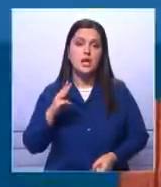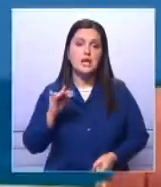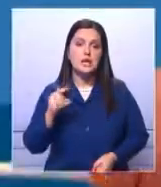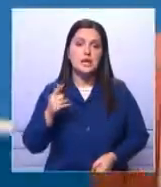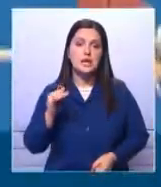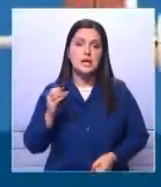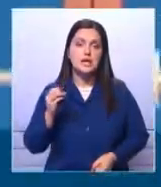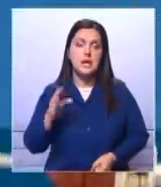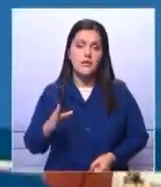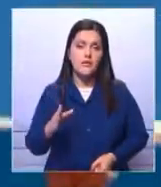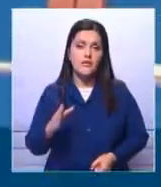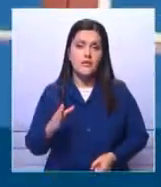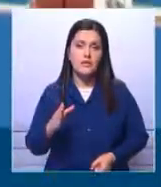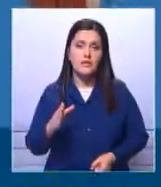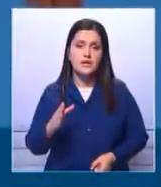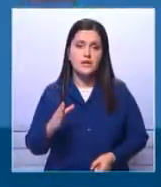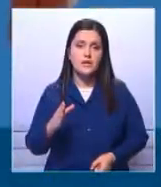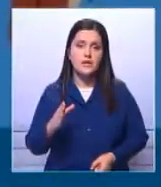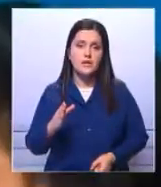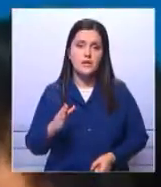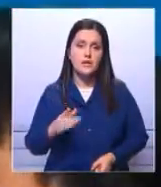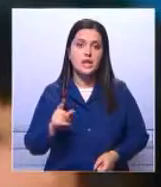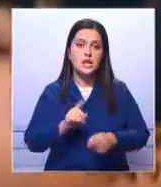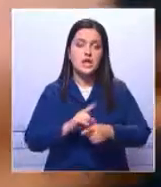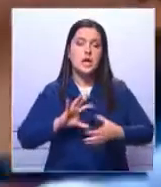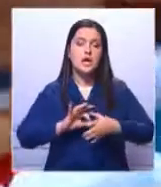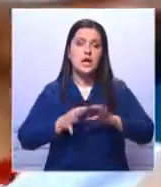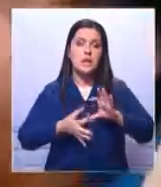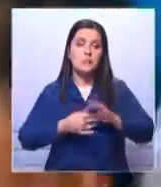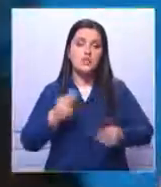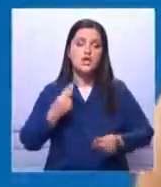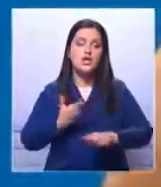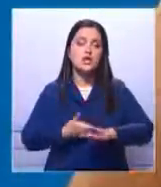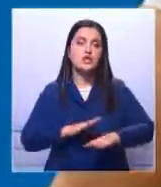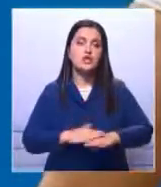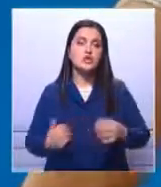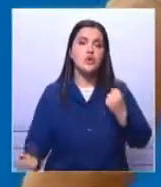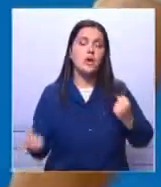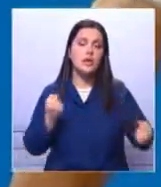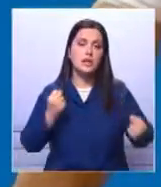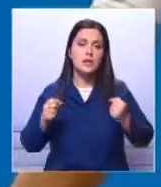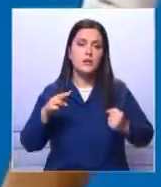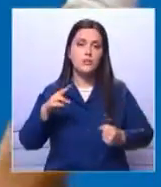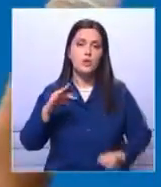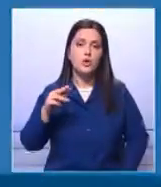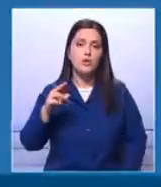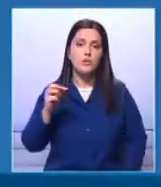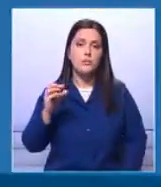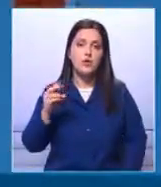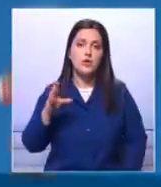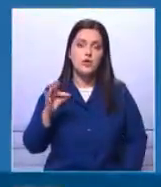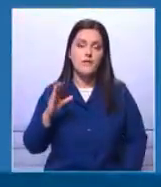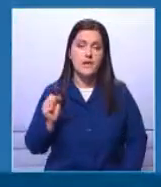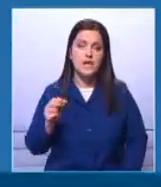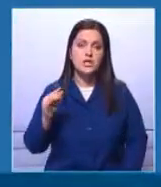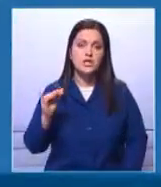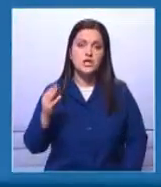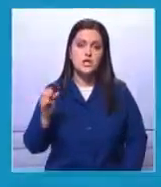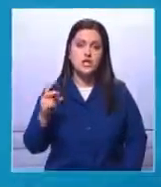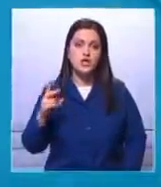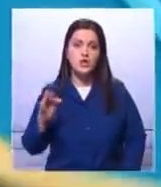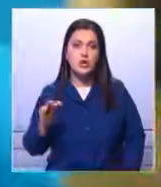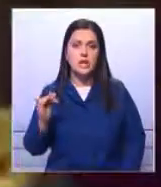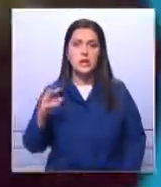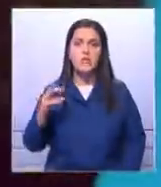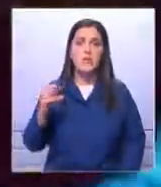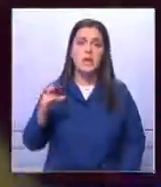серебряный призер Таймураз Тигиев, а также олимпийские чемпионы тяжелоатлетки Светлана Подобедова, Зульфия Чиншанло